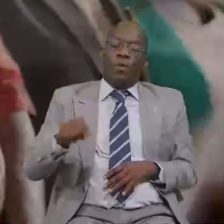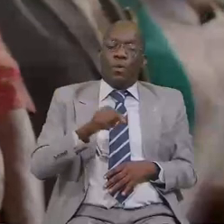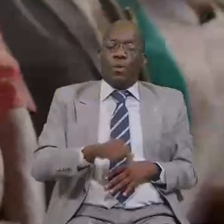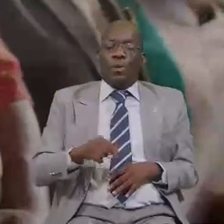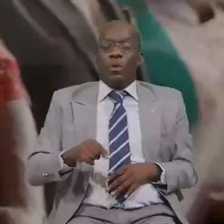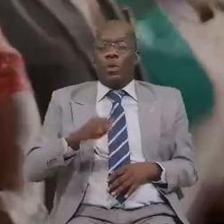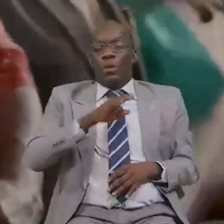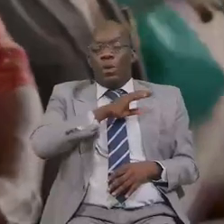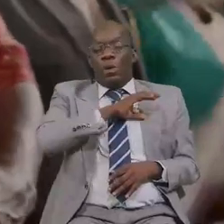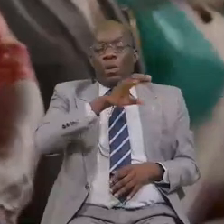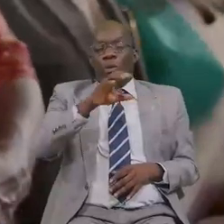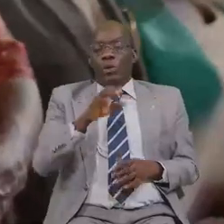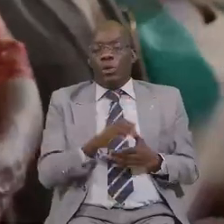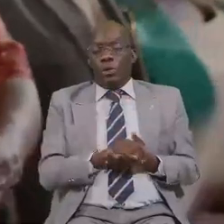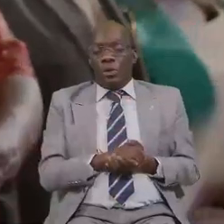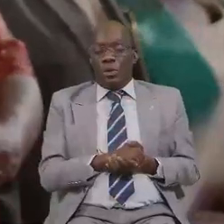courageux,